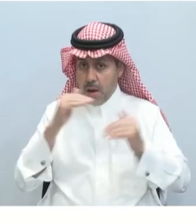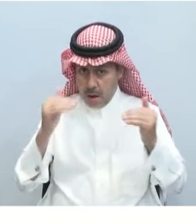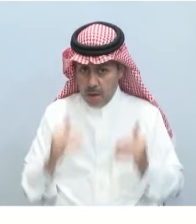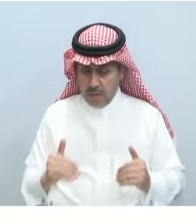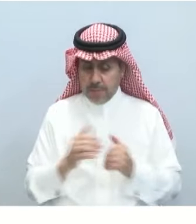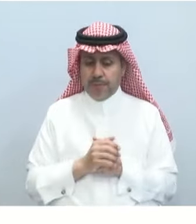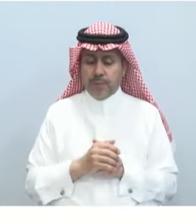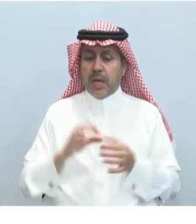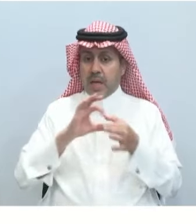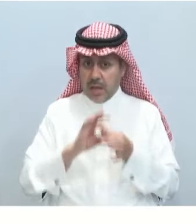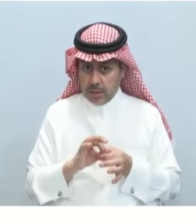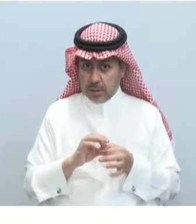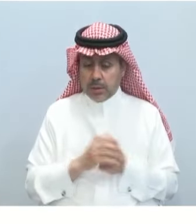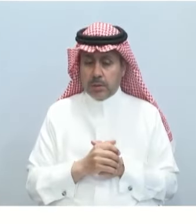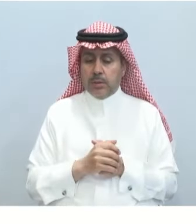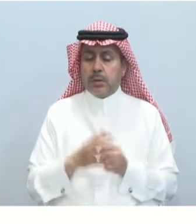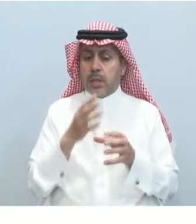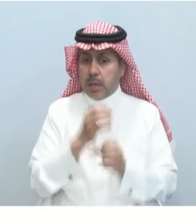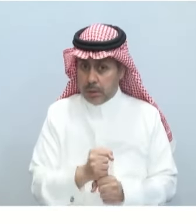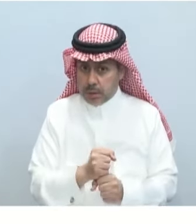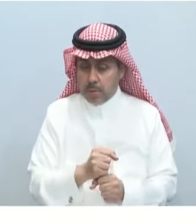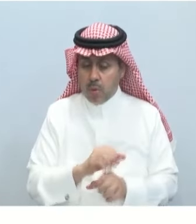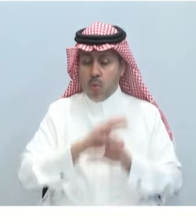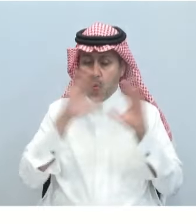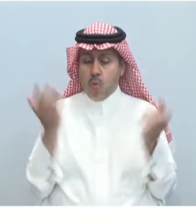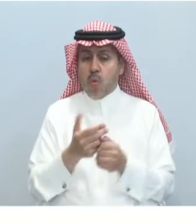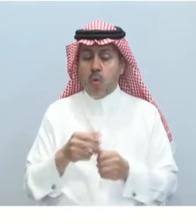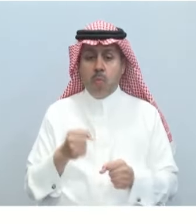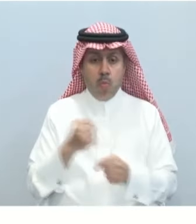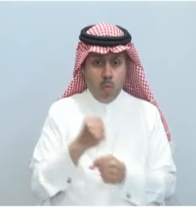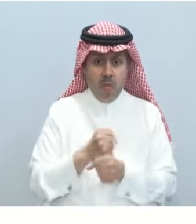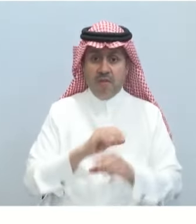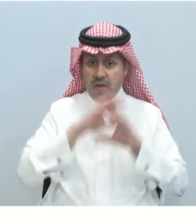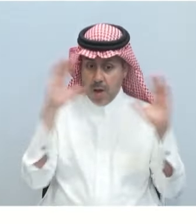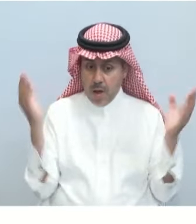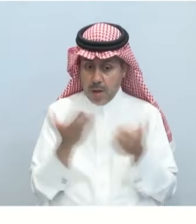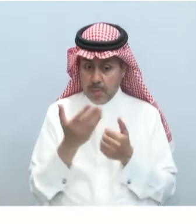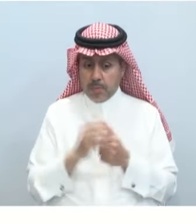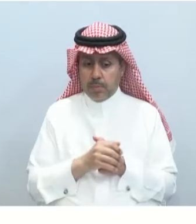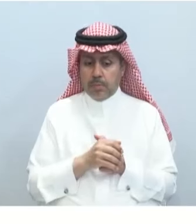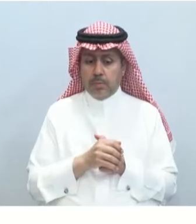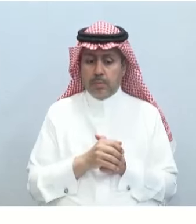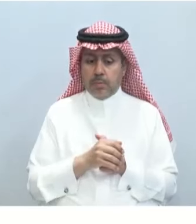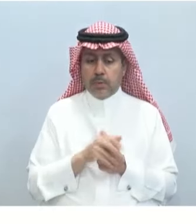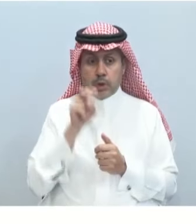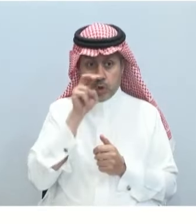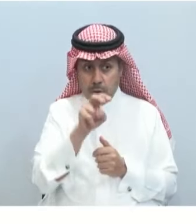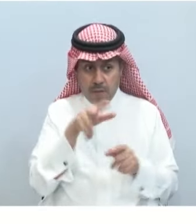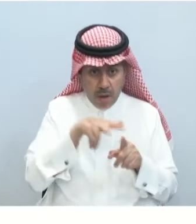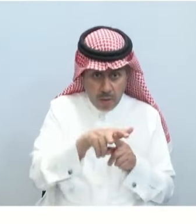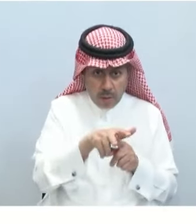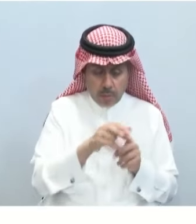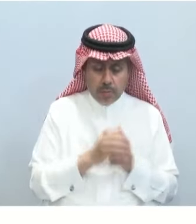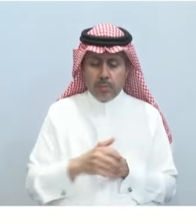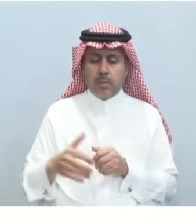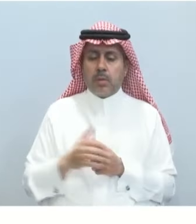اجراءات يلتزم كل موظف عام مدني او عسكري وكل عامل في القطاع الاهلي الطلع على حاله ايذا بحكم